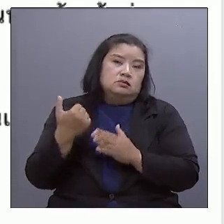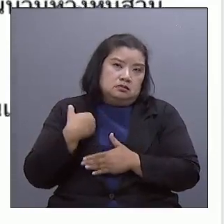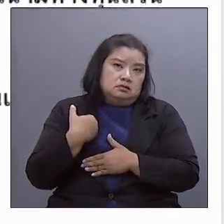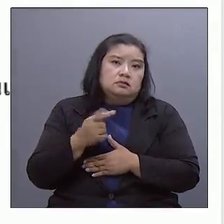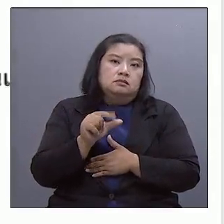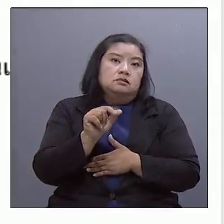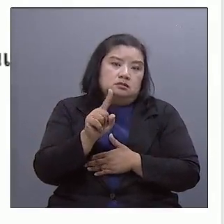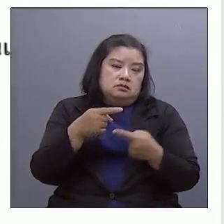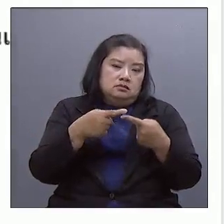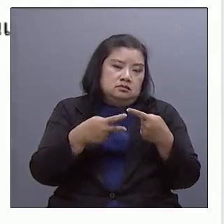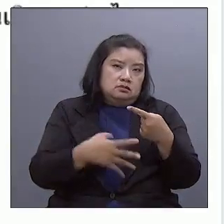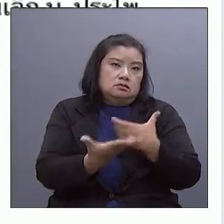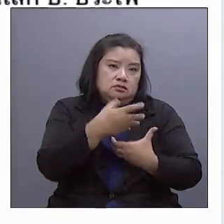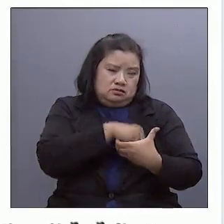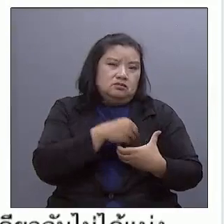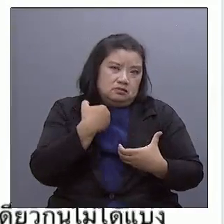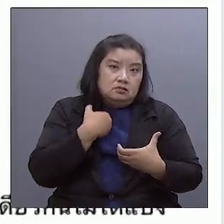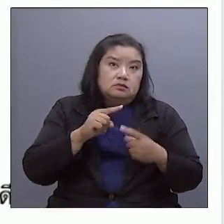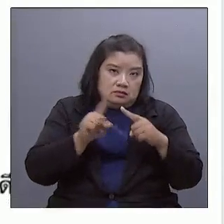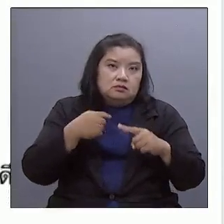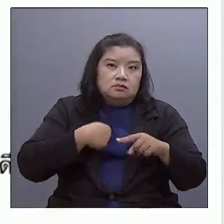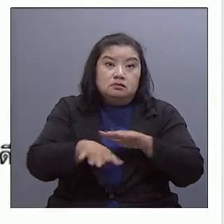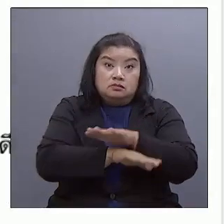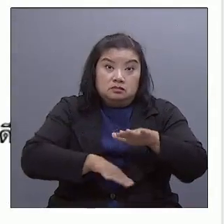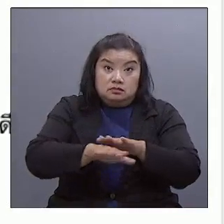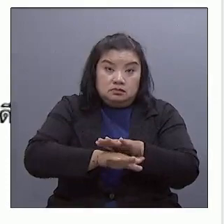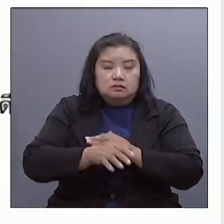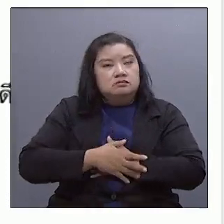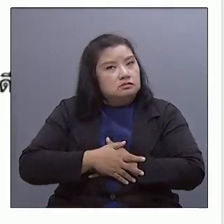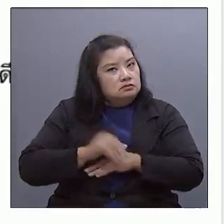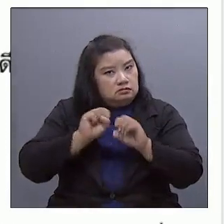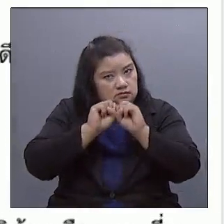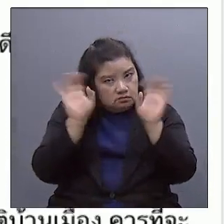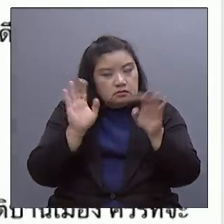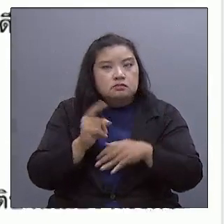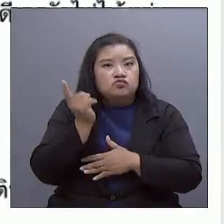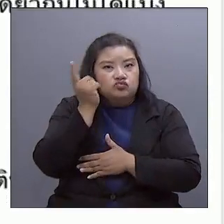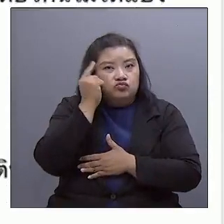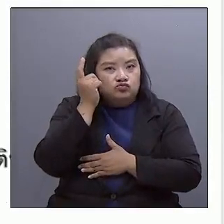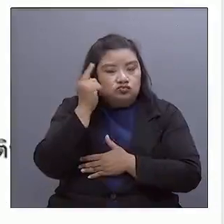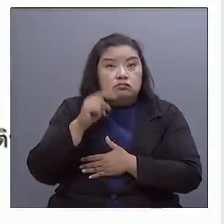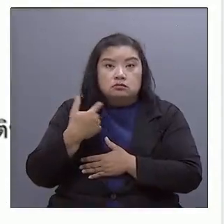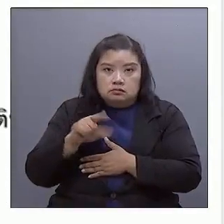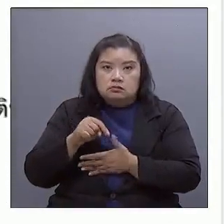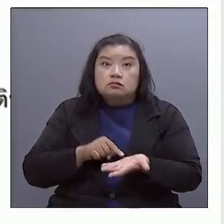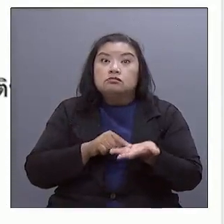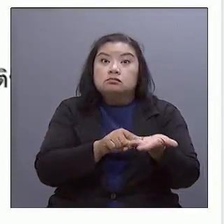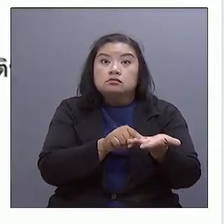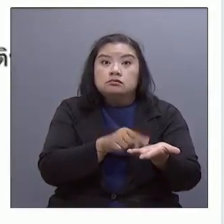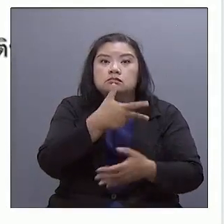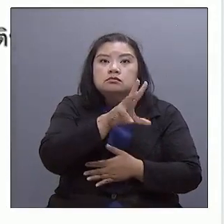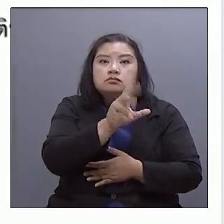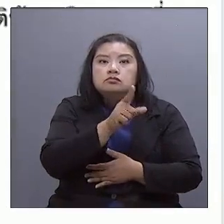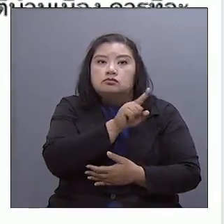กระเป๋าแล้วแล้วก็ยืนยันบอกว่ามีหลักฐานที่ชัดเจนสามารถที่จะยื่นให้กับปปชมาสอบในเรื่องนี้ด้วย